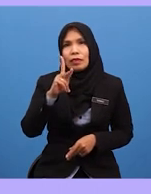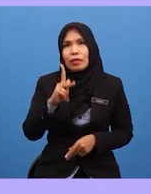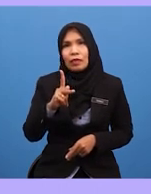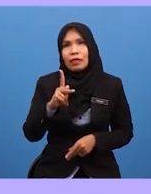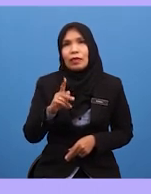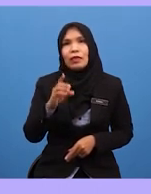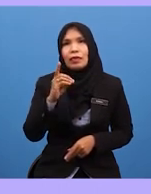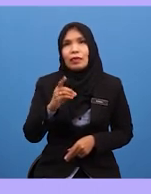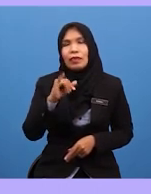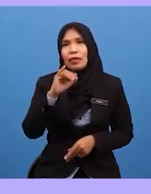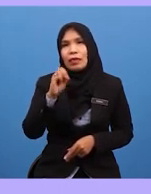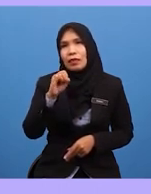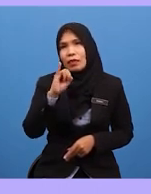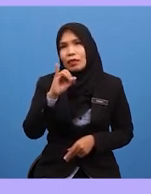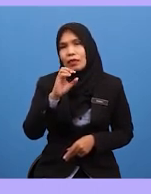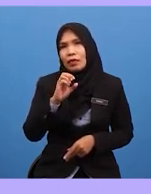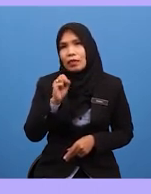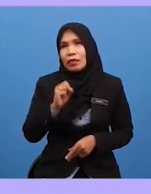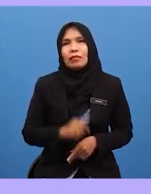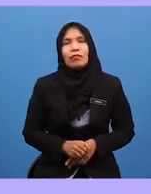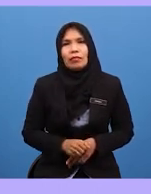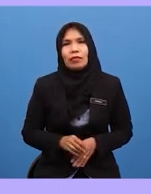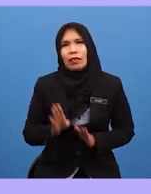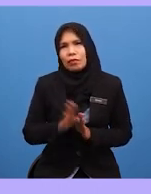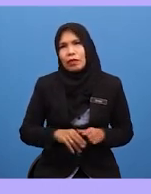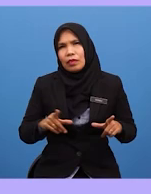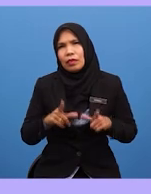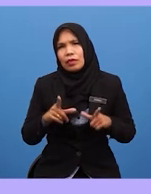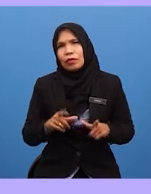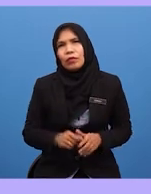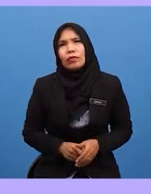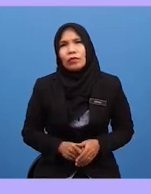ini berlaku secara berkala.